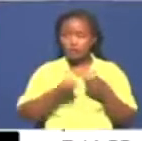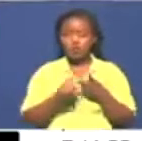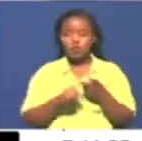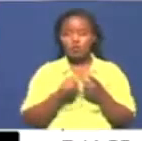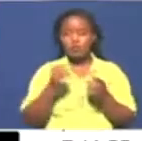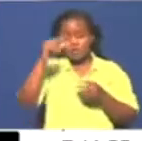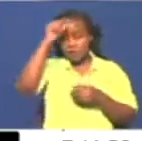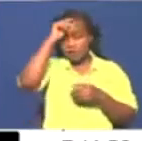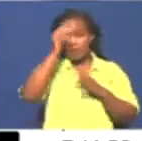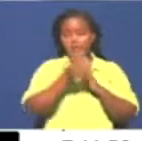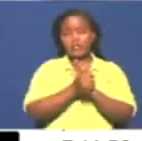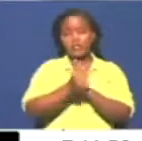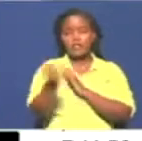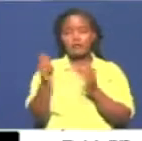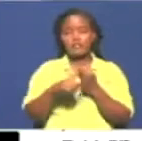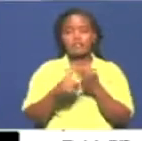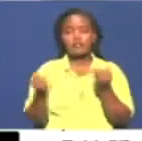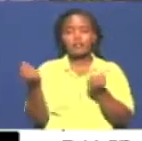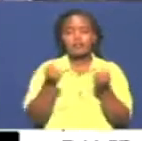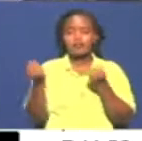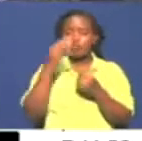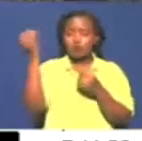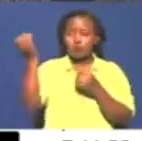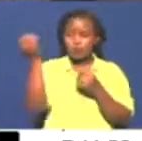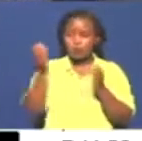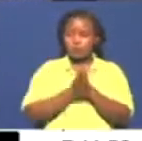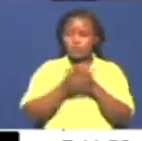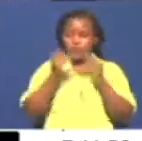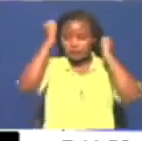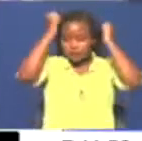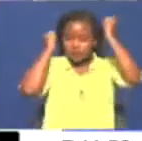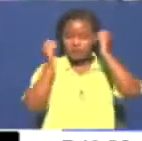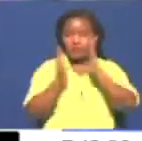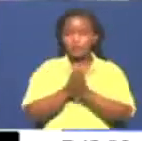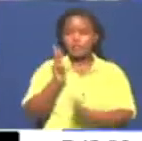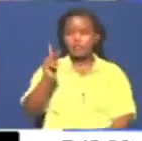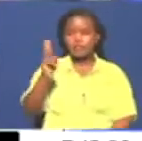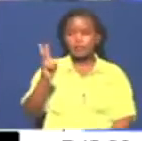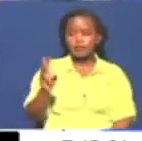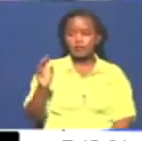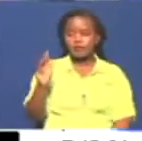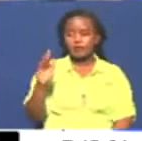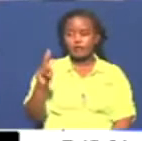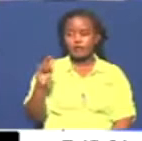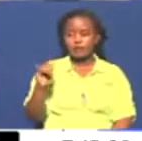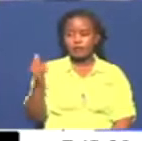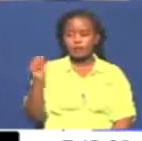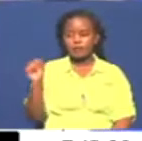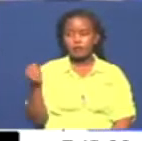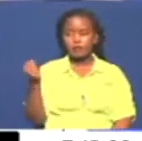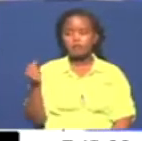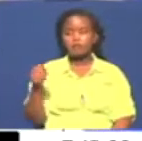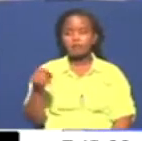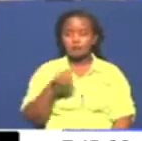serikali, wazima moto, wanajeshi na maafisa wa shirika la NYS. I've tried as quick